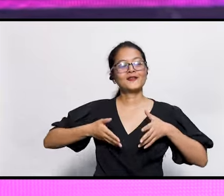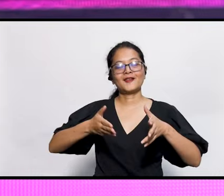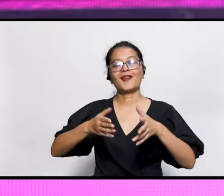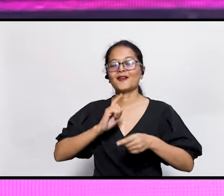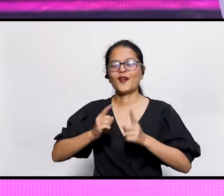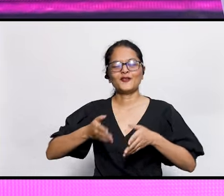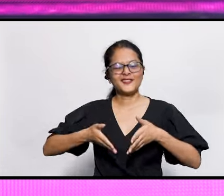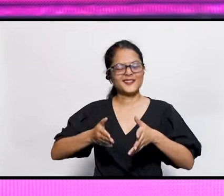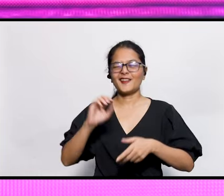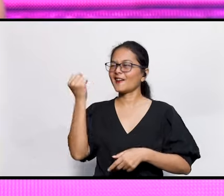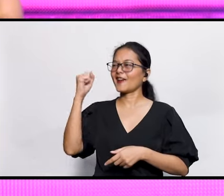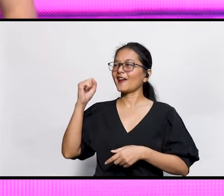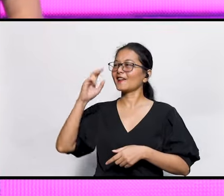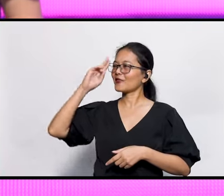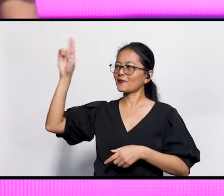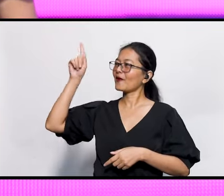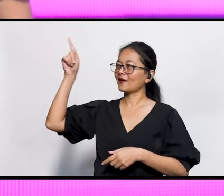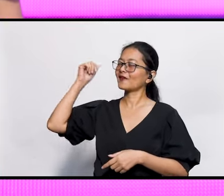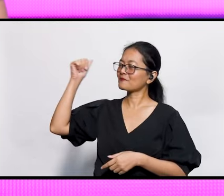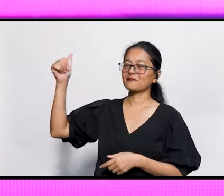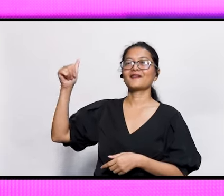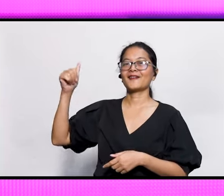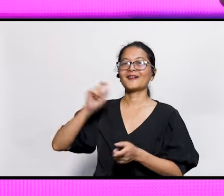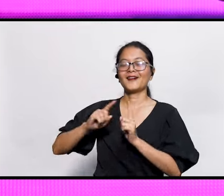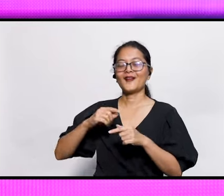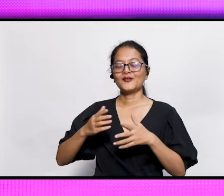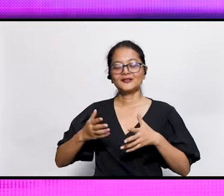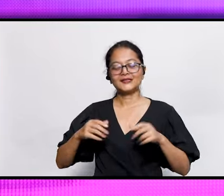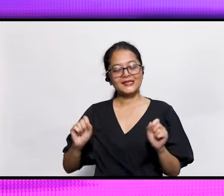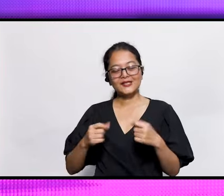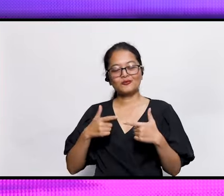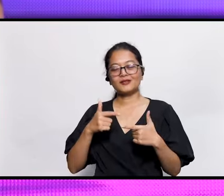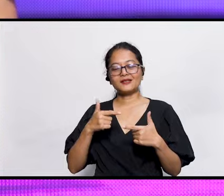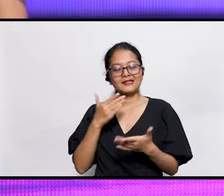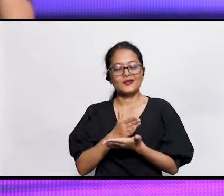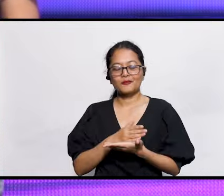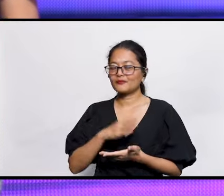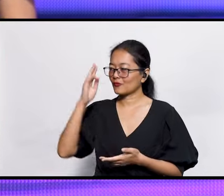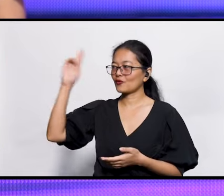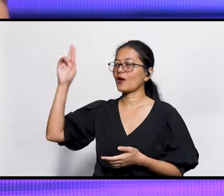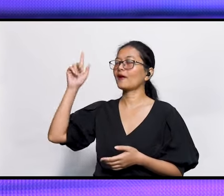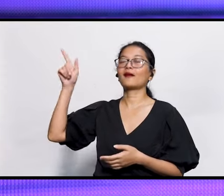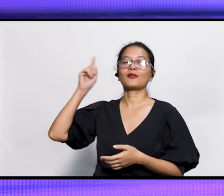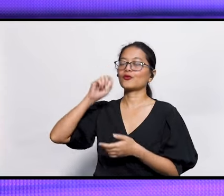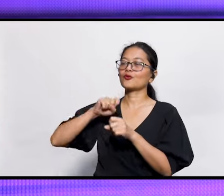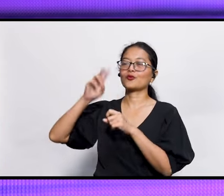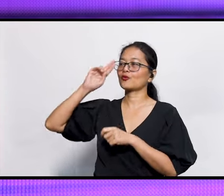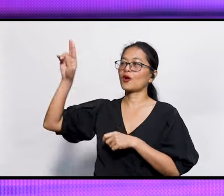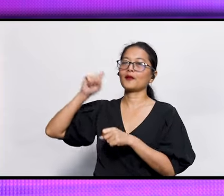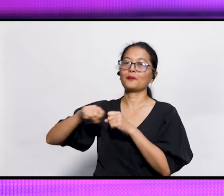ya alah kebenaran tidak ada kehidupan ST Engkau adalah kehidupan itu sendiri ya Bapa